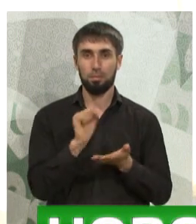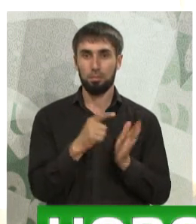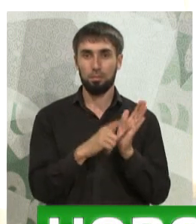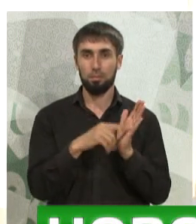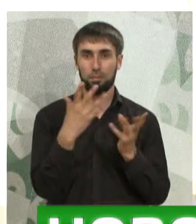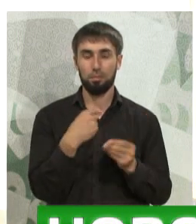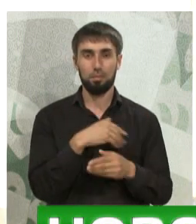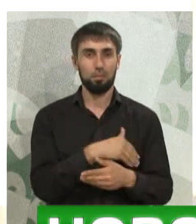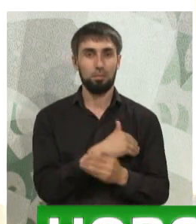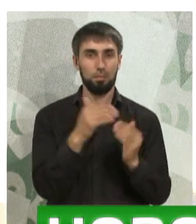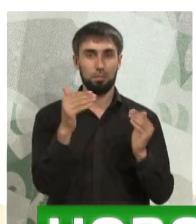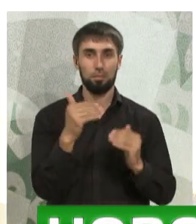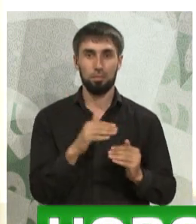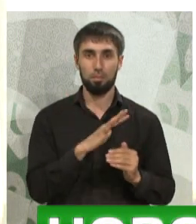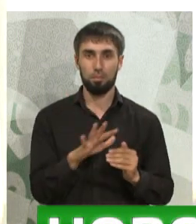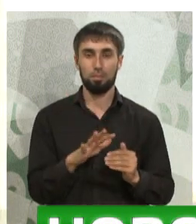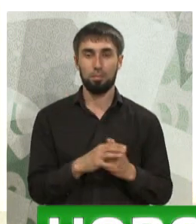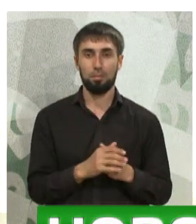И